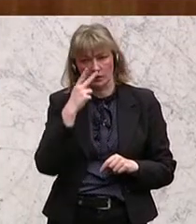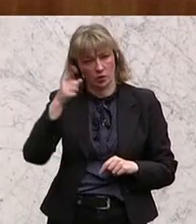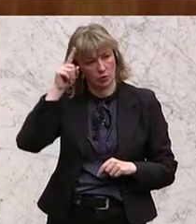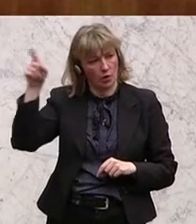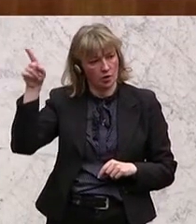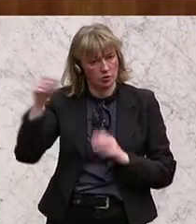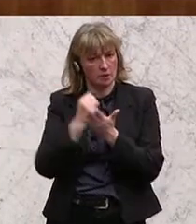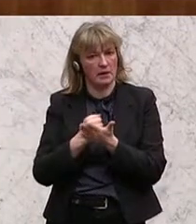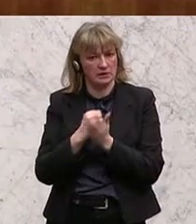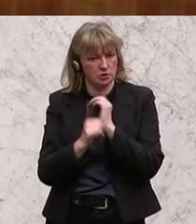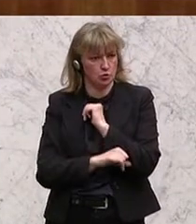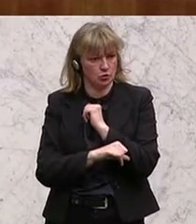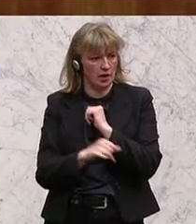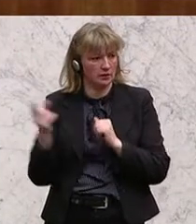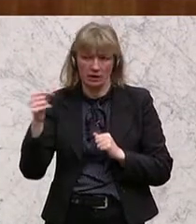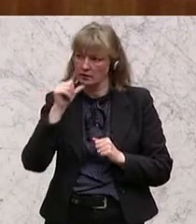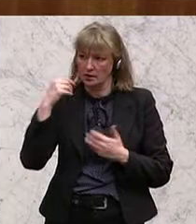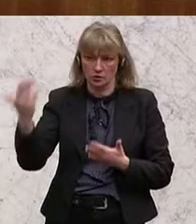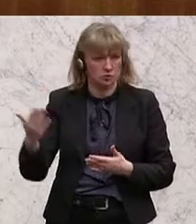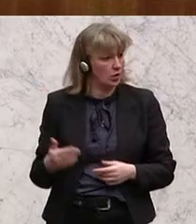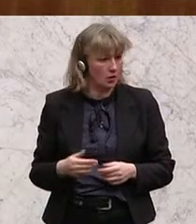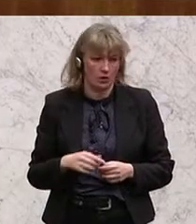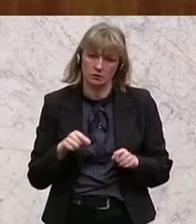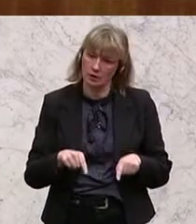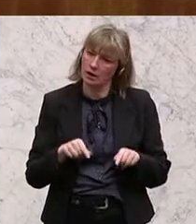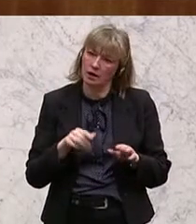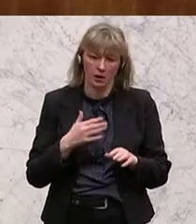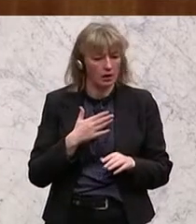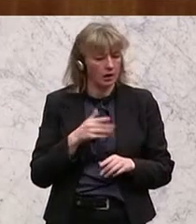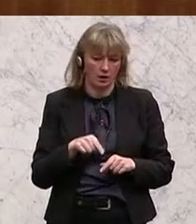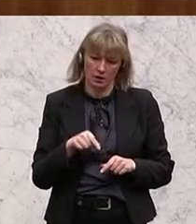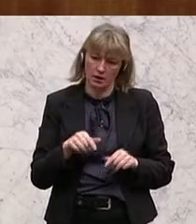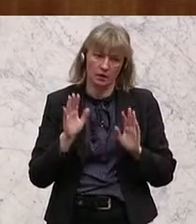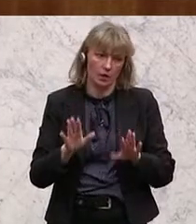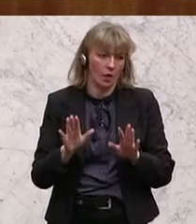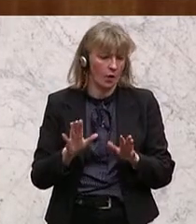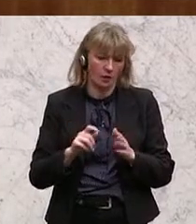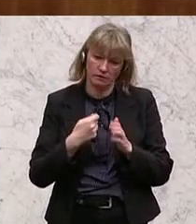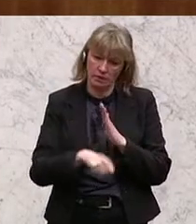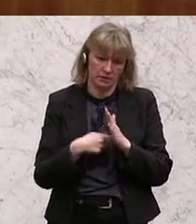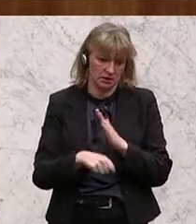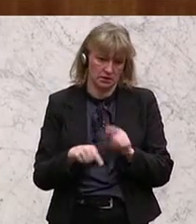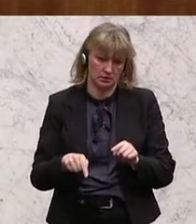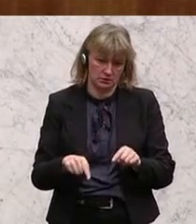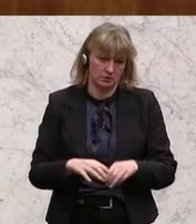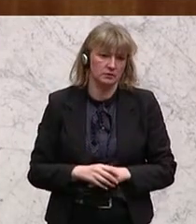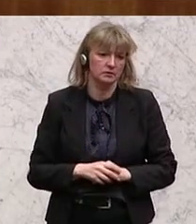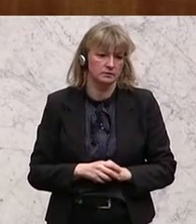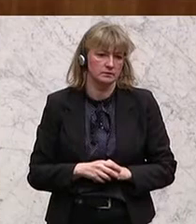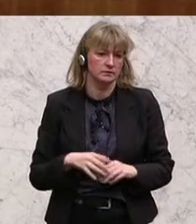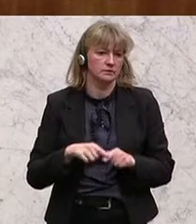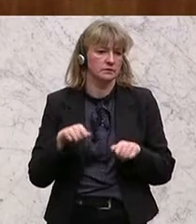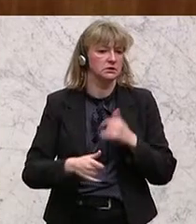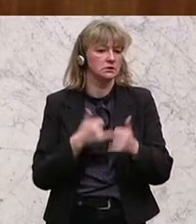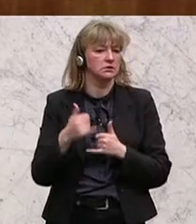deutschen Medizinstudenten nicht der Fall ist. Hier gehört unseres Erachtens nachjustiert. Wir haben im